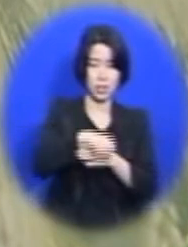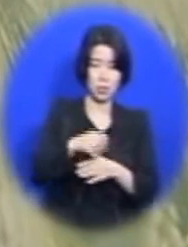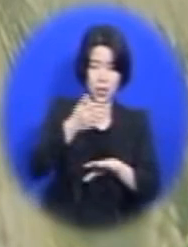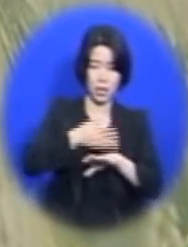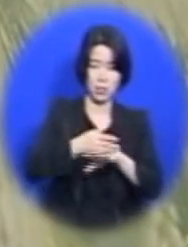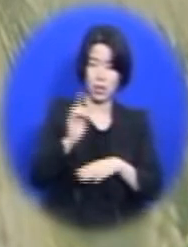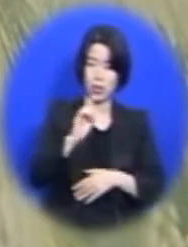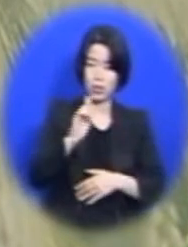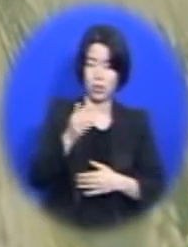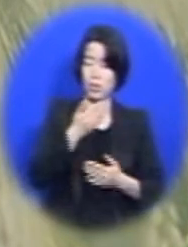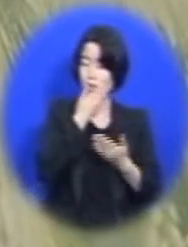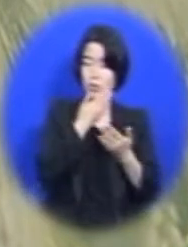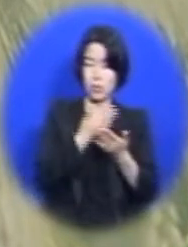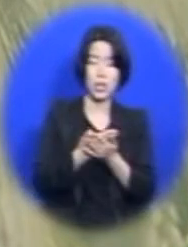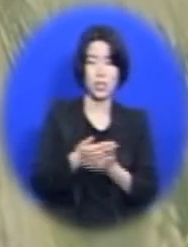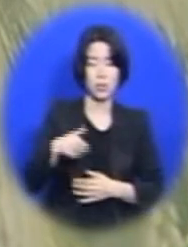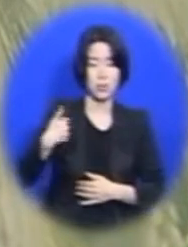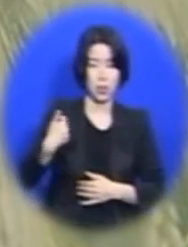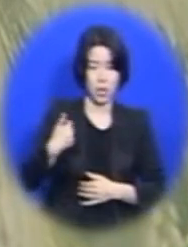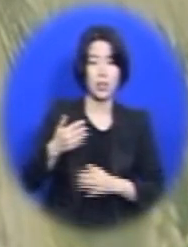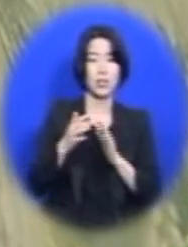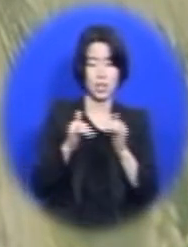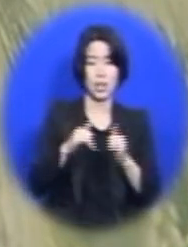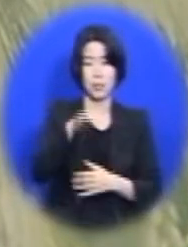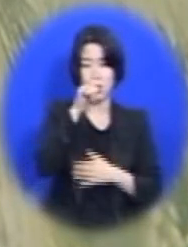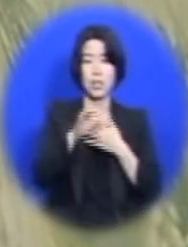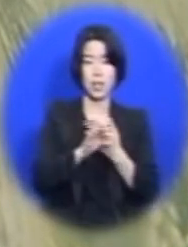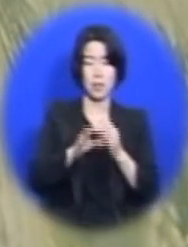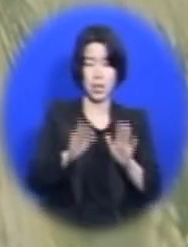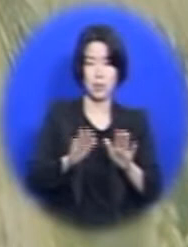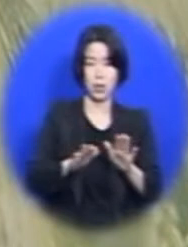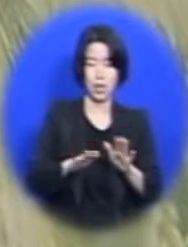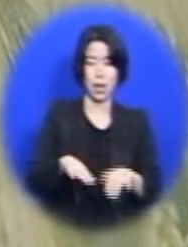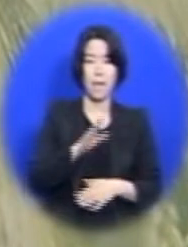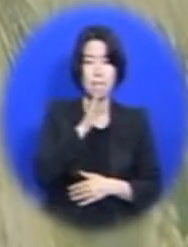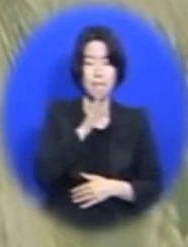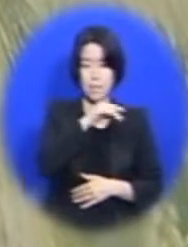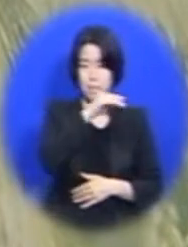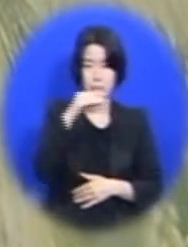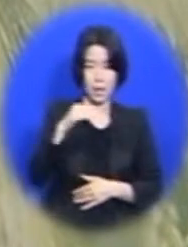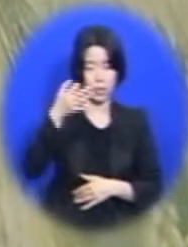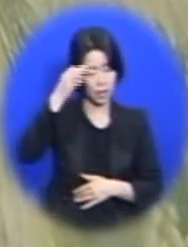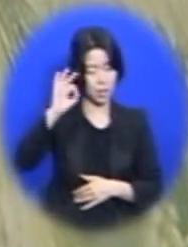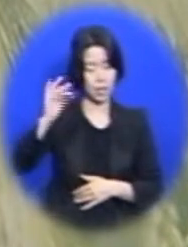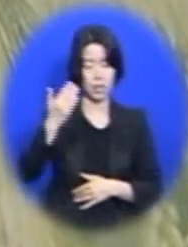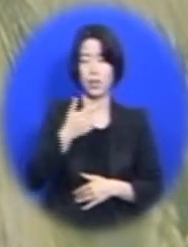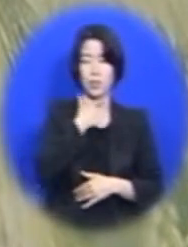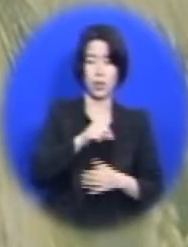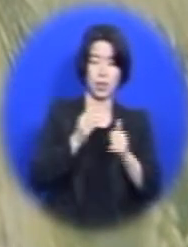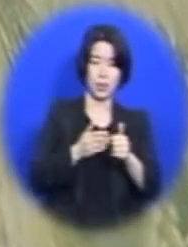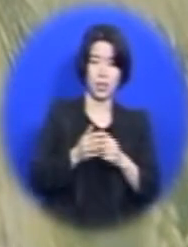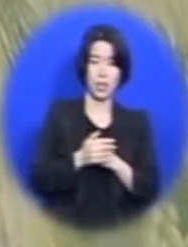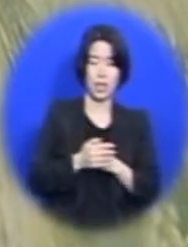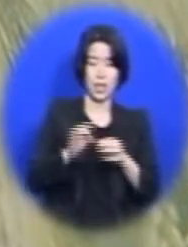감사가 어떻게 중요한지를 잘 몰랐던 분들이 있으시다면 이번에 바로 깨닫으시게 되기를 바랍니다.